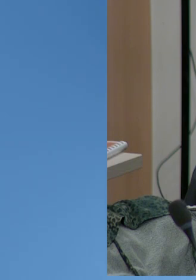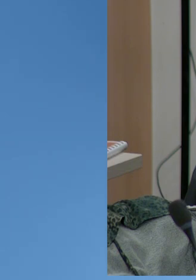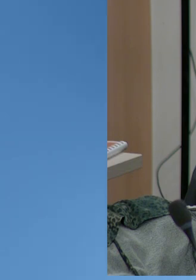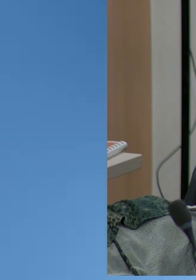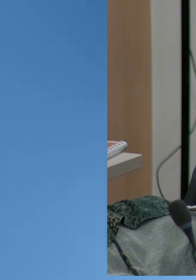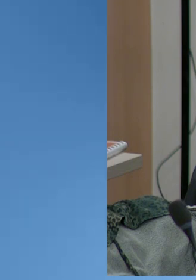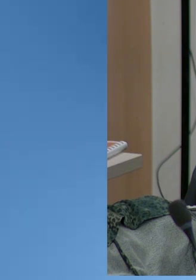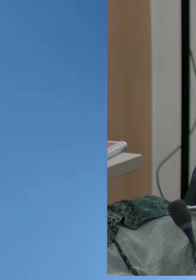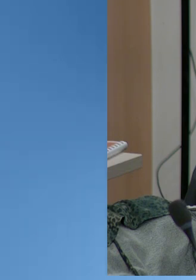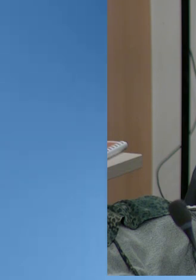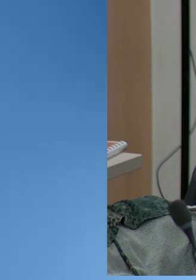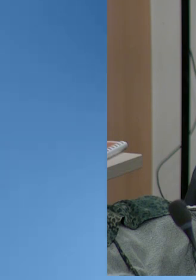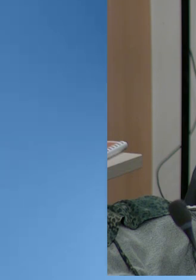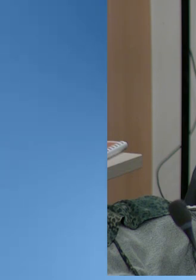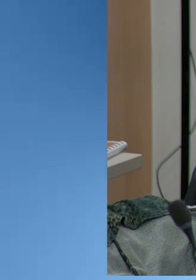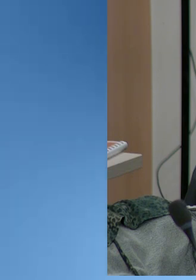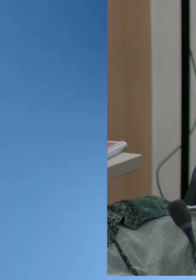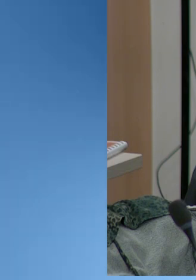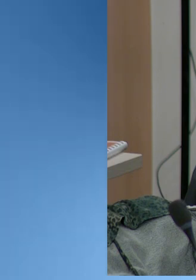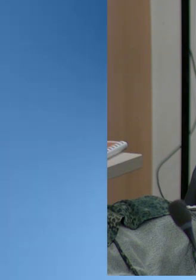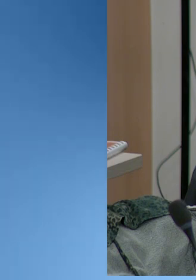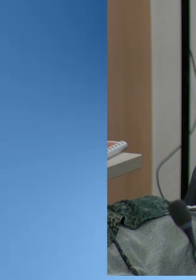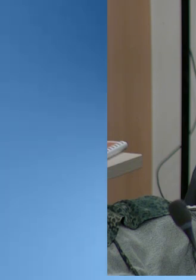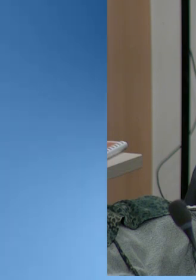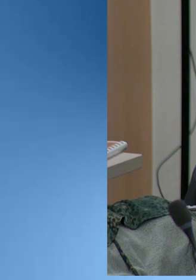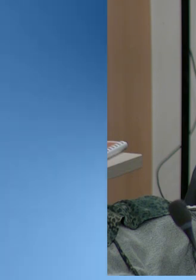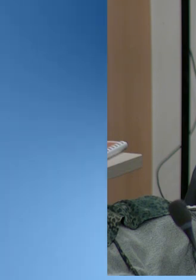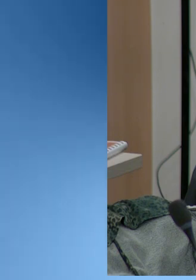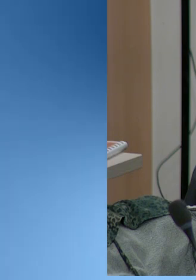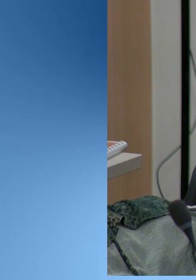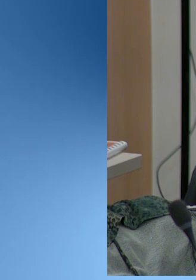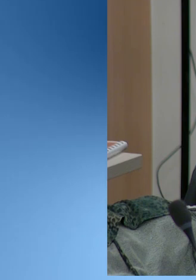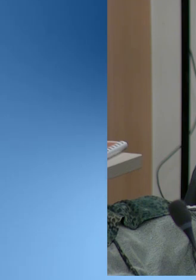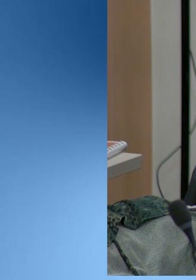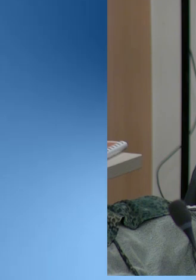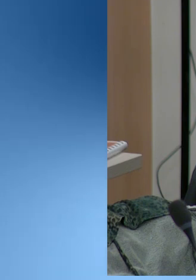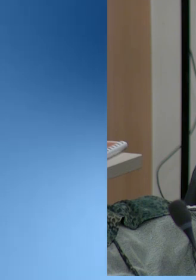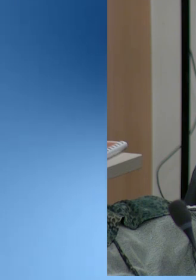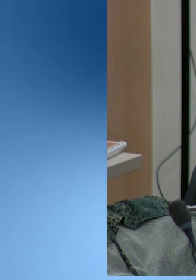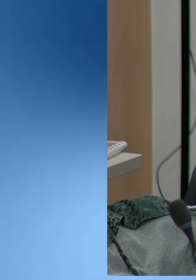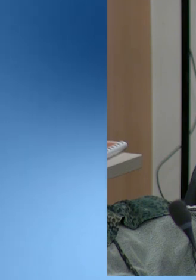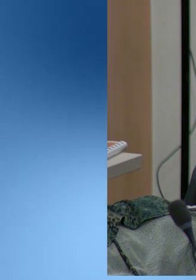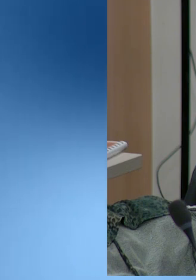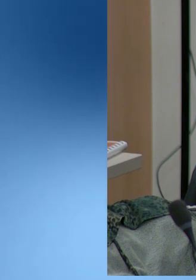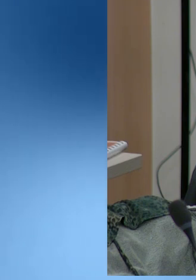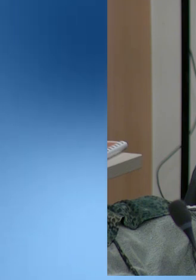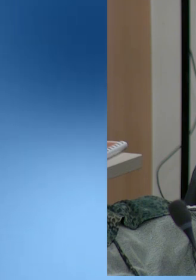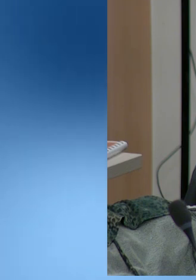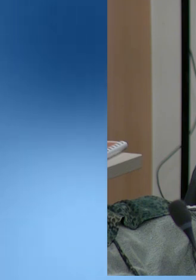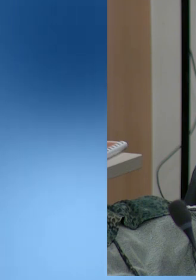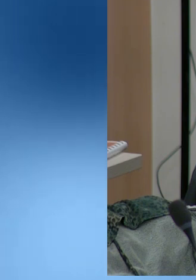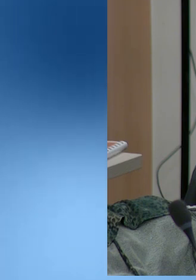et je pense que la résidentialisation qui est en cours qui est portée par les bailleurs qui est portée par la ville par la métropole